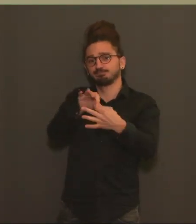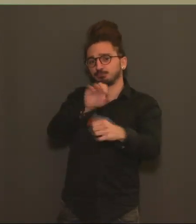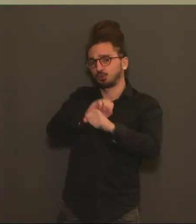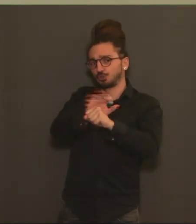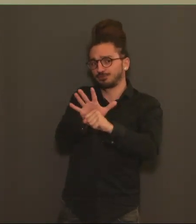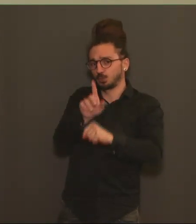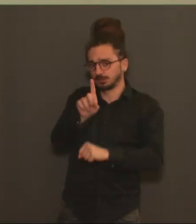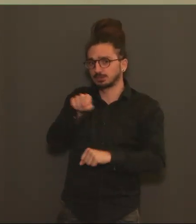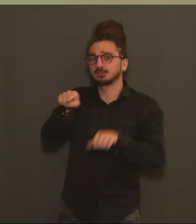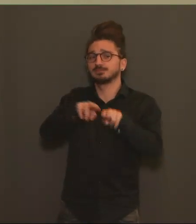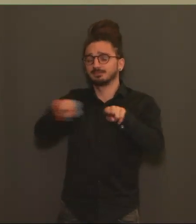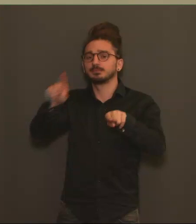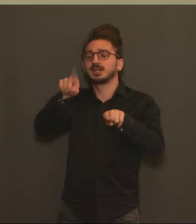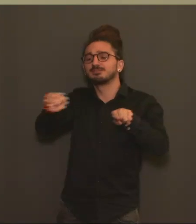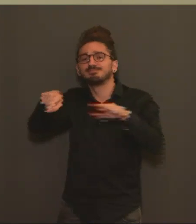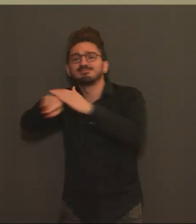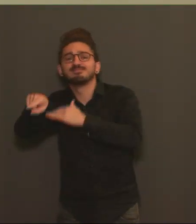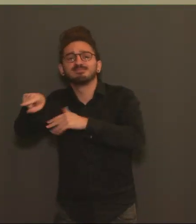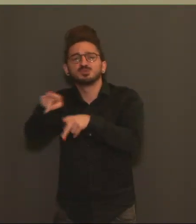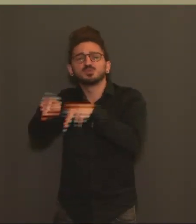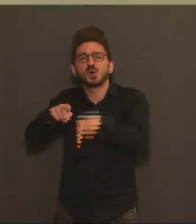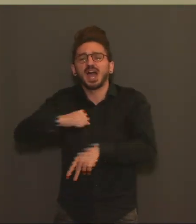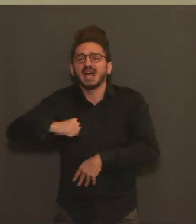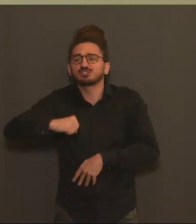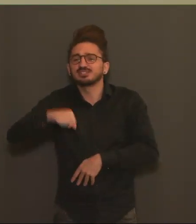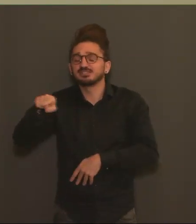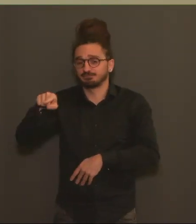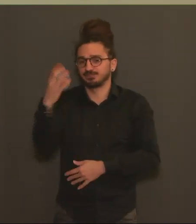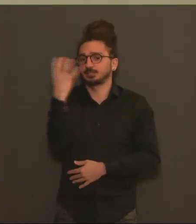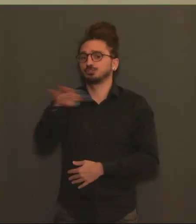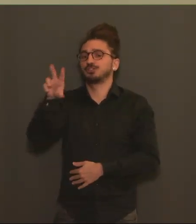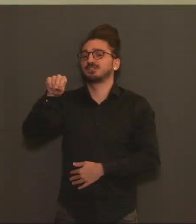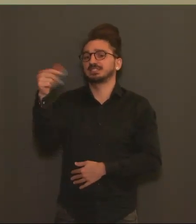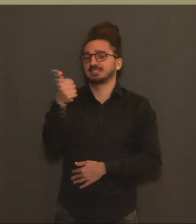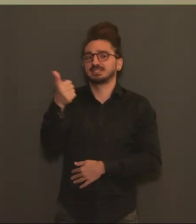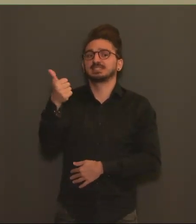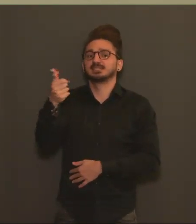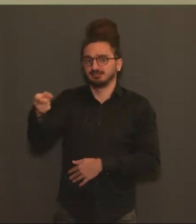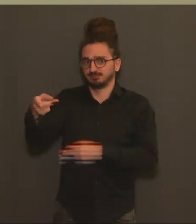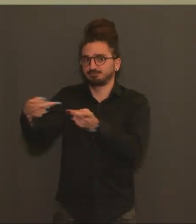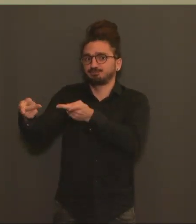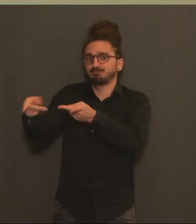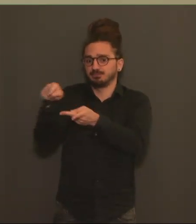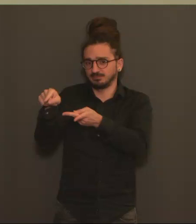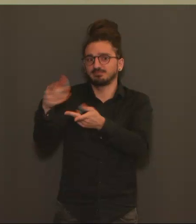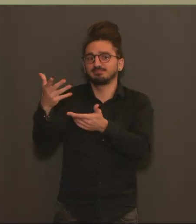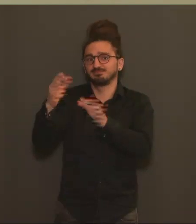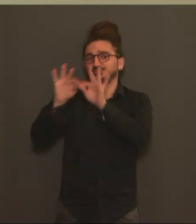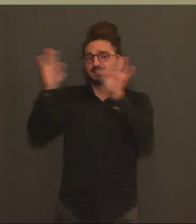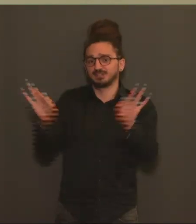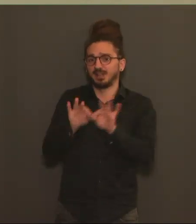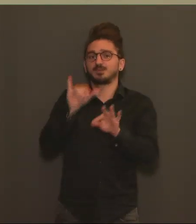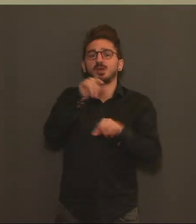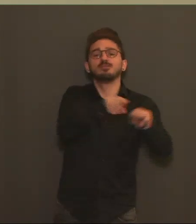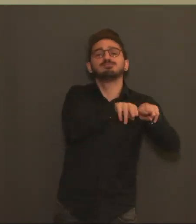sont en soins intensifs. C'est donc une augmentation de 8% pour le total des hospitalisations et de 15% pour les